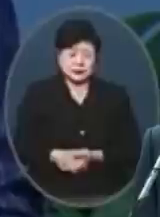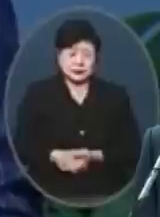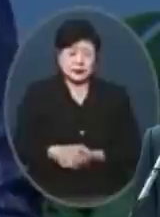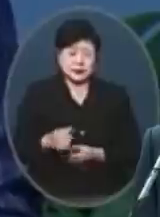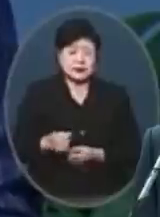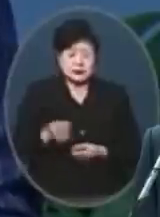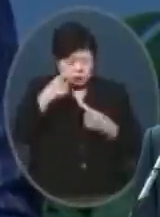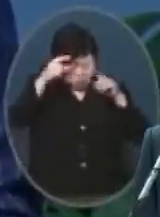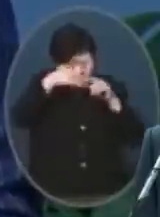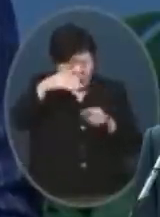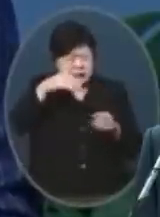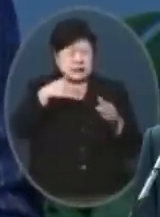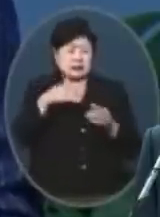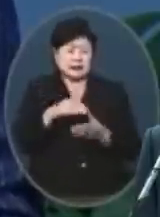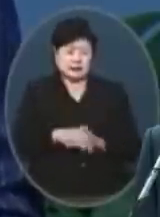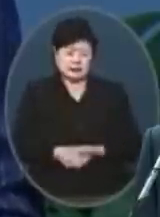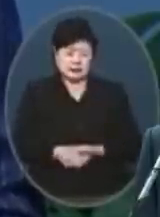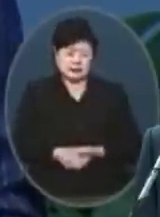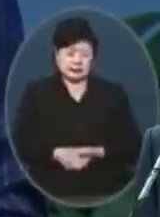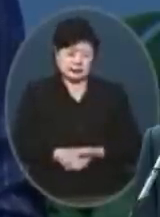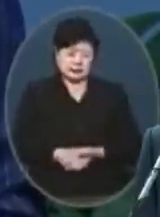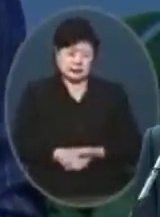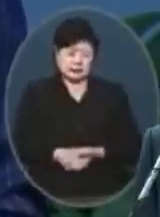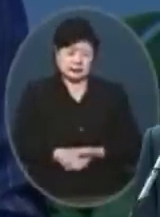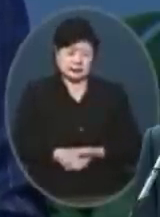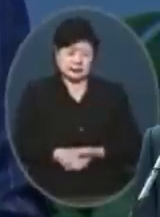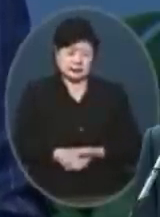음부까지 내려갔습니다.